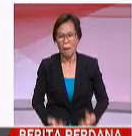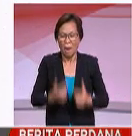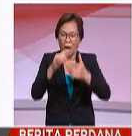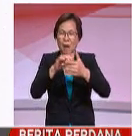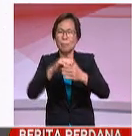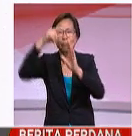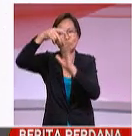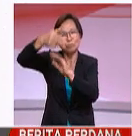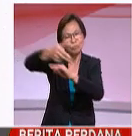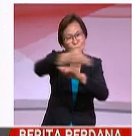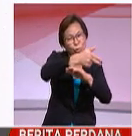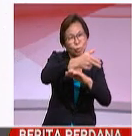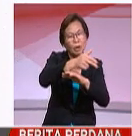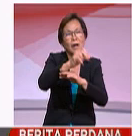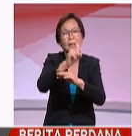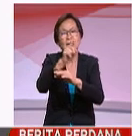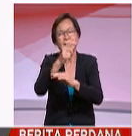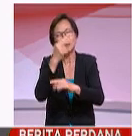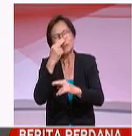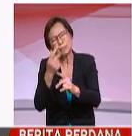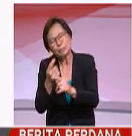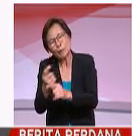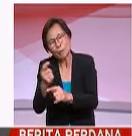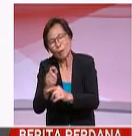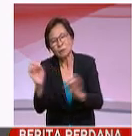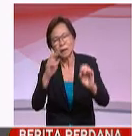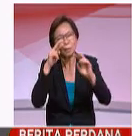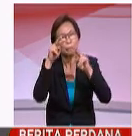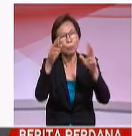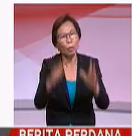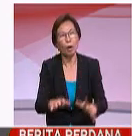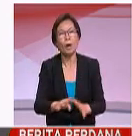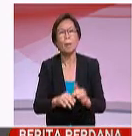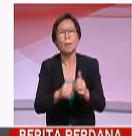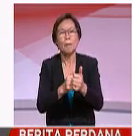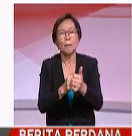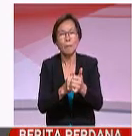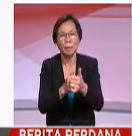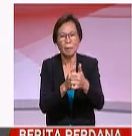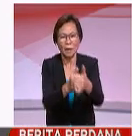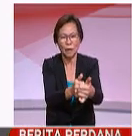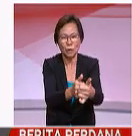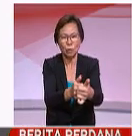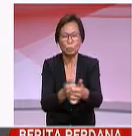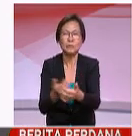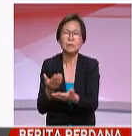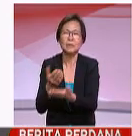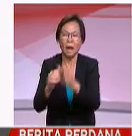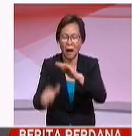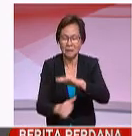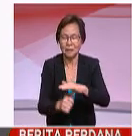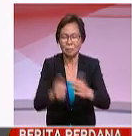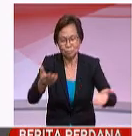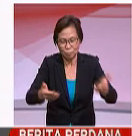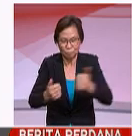dan sitkom tanpa penonton berdasarkan asas-asas pertimbangan yang dicadang.